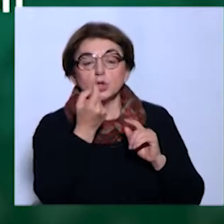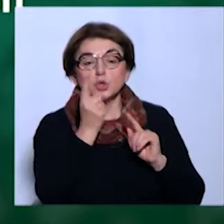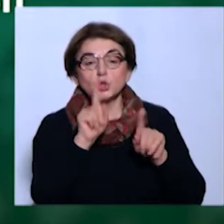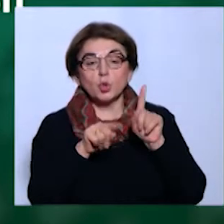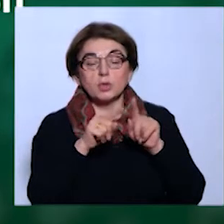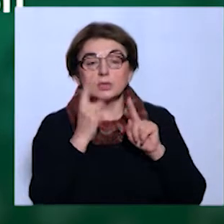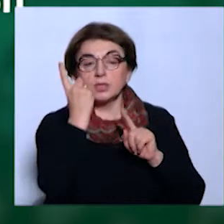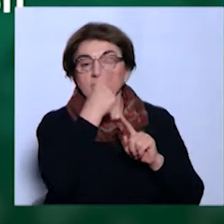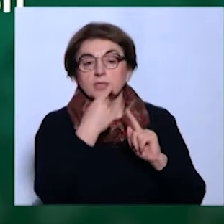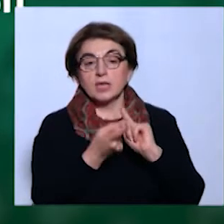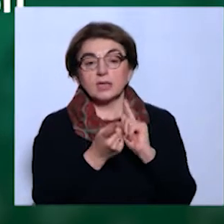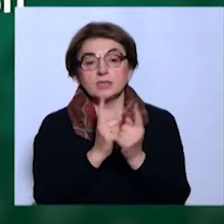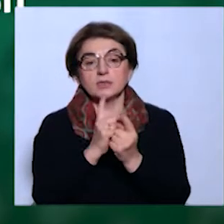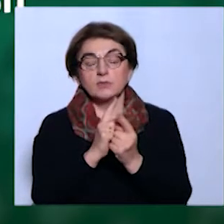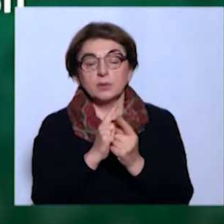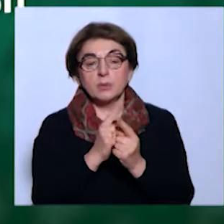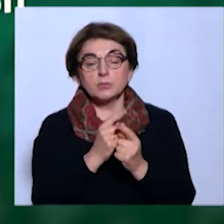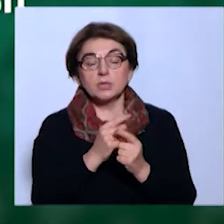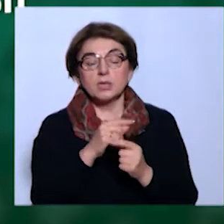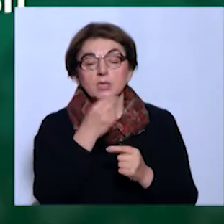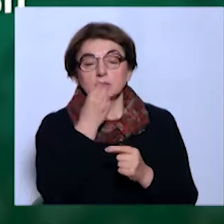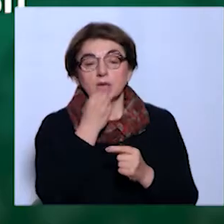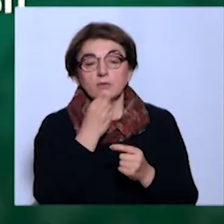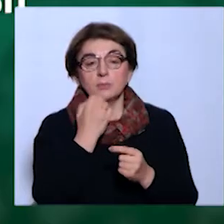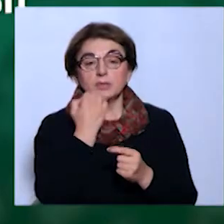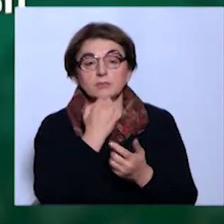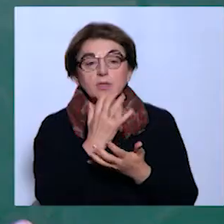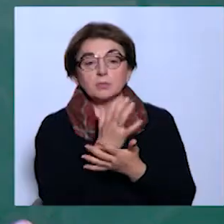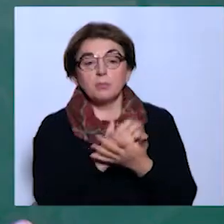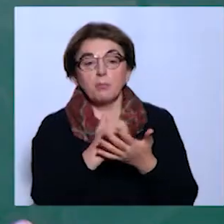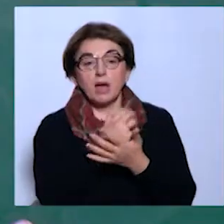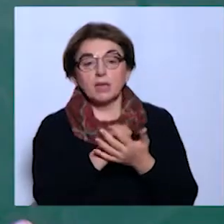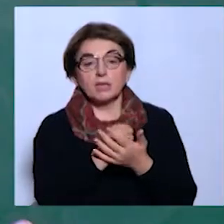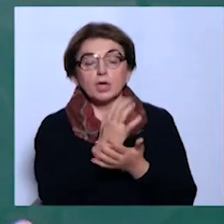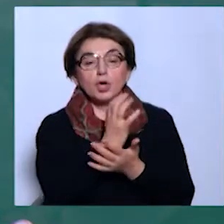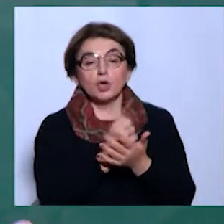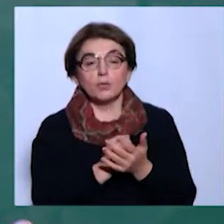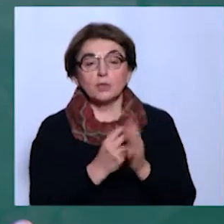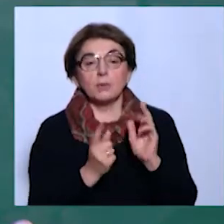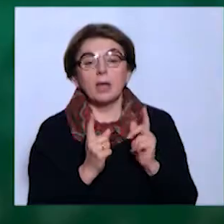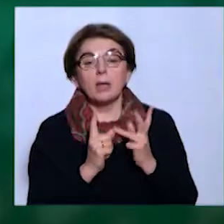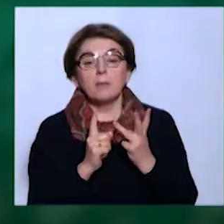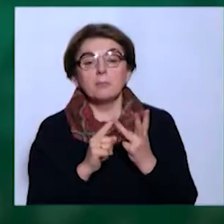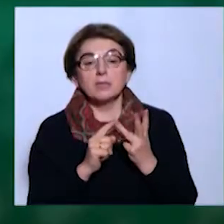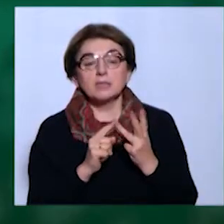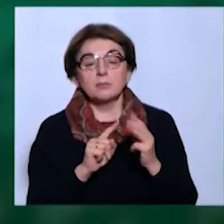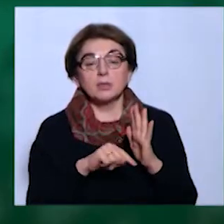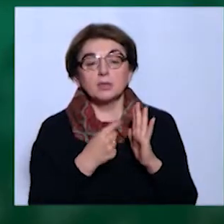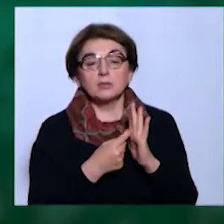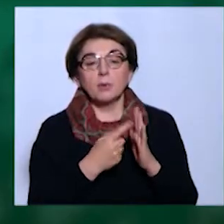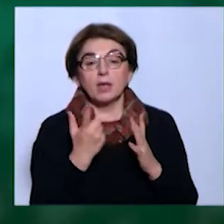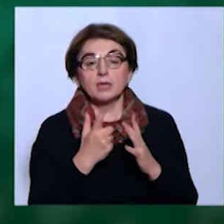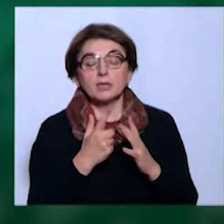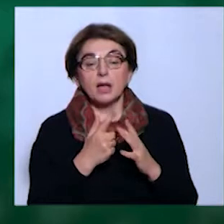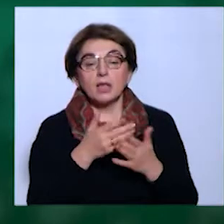კი საკვები ნივთიერებების მარაგი გროვდება. მესამე შეკითხვა. Ra natsilebisagan